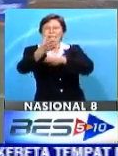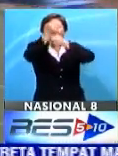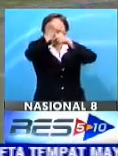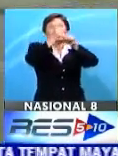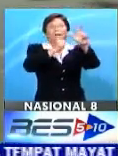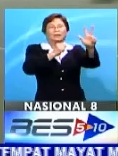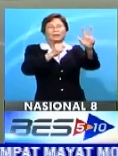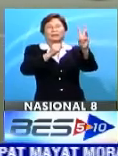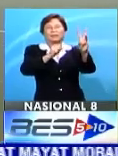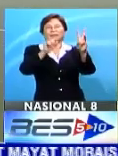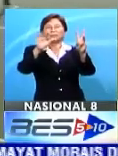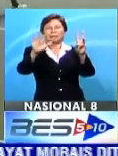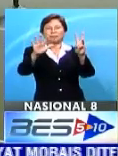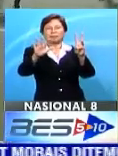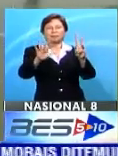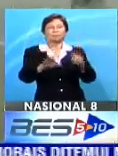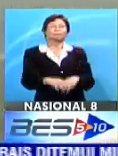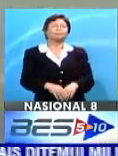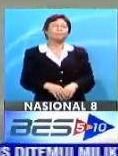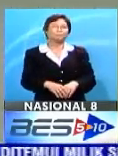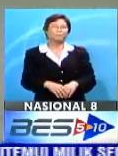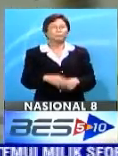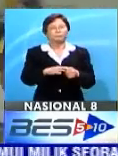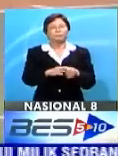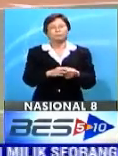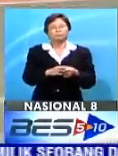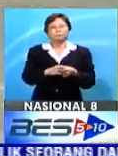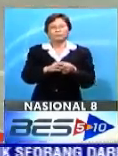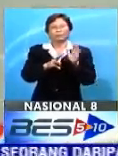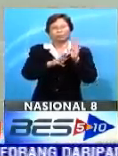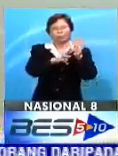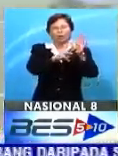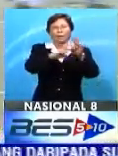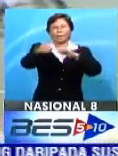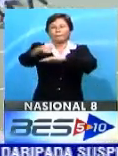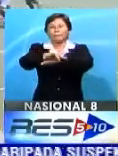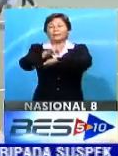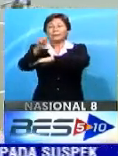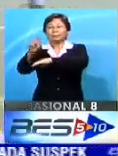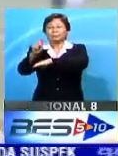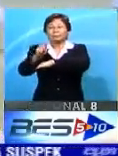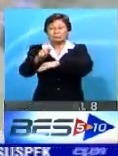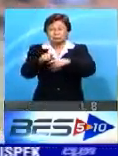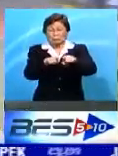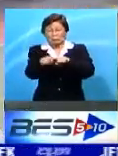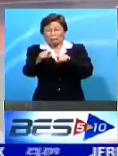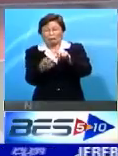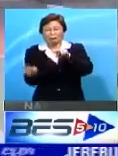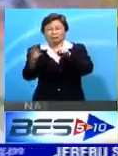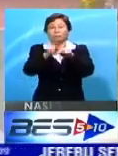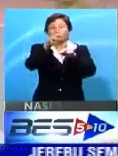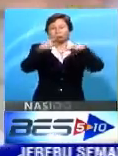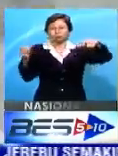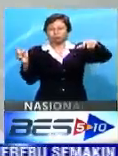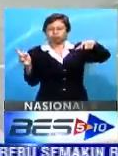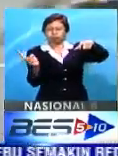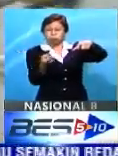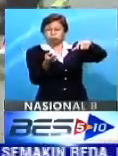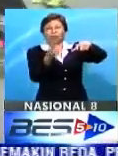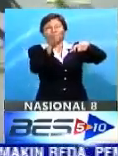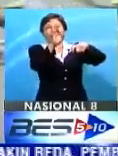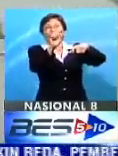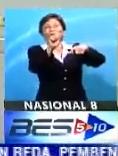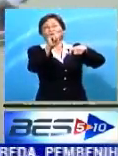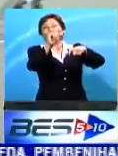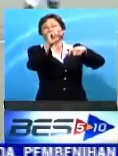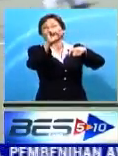6-5 menerusi agregat. Tidak cukup sekadar itu, wakil Pantai Timur ini mengganas lagi dengan menambah 2 lagi gol menerusi Faizal Syari